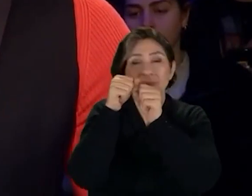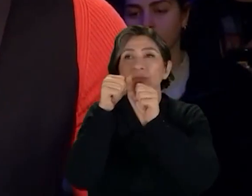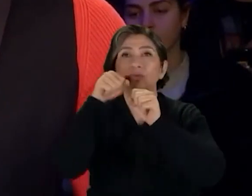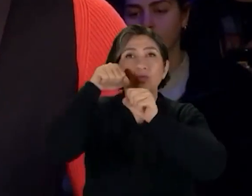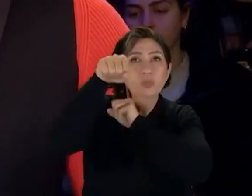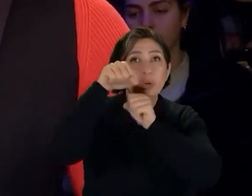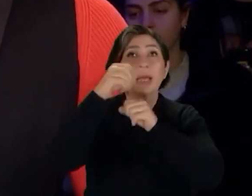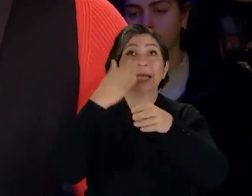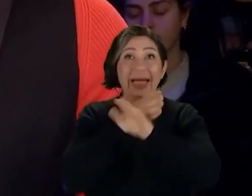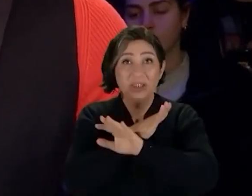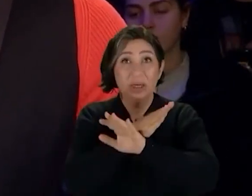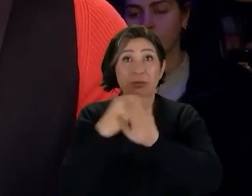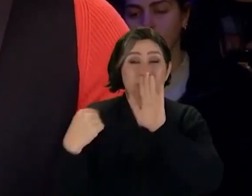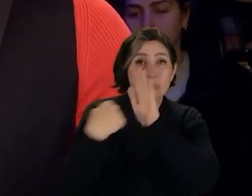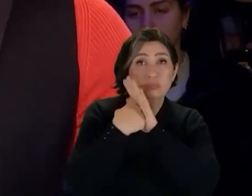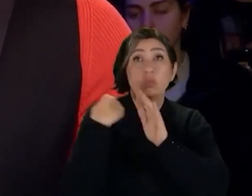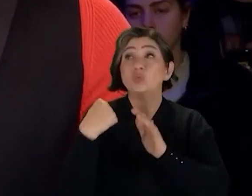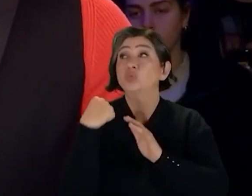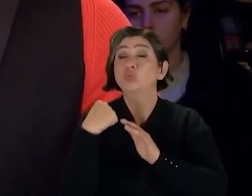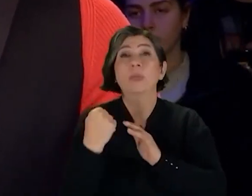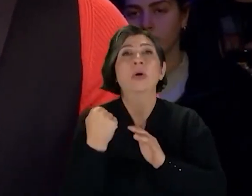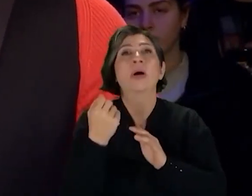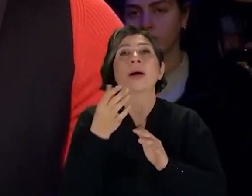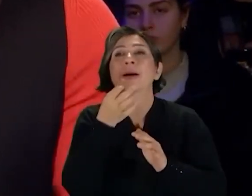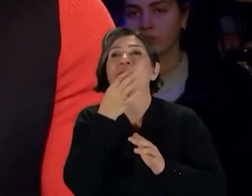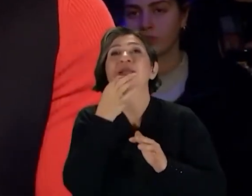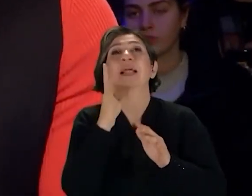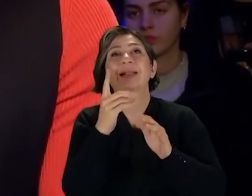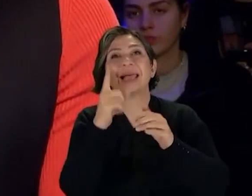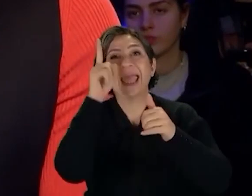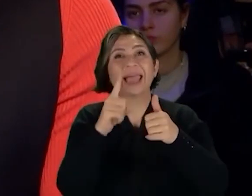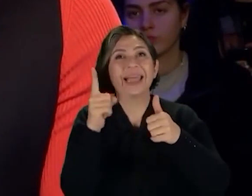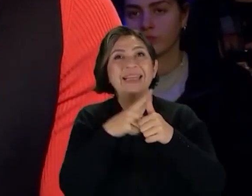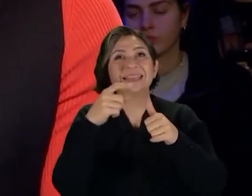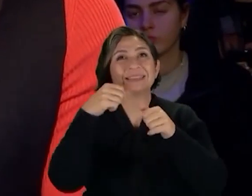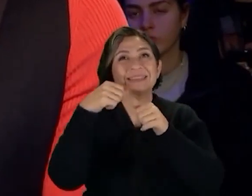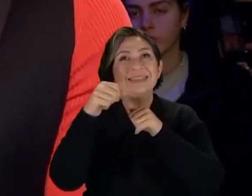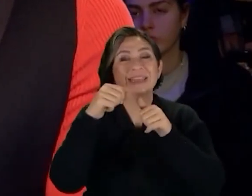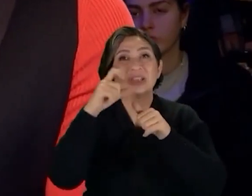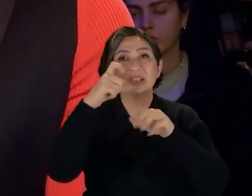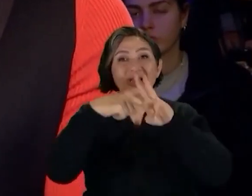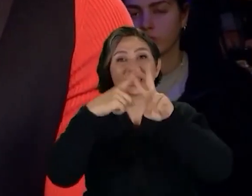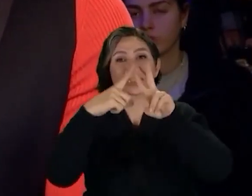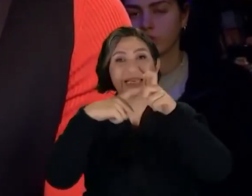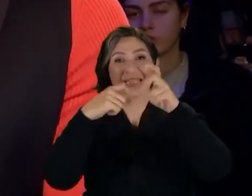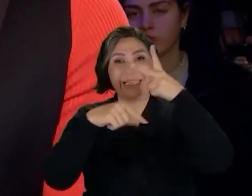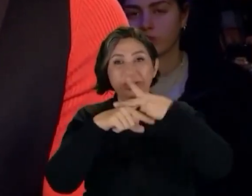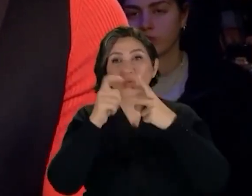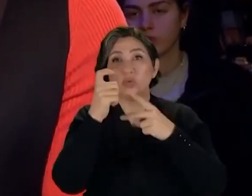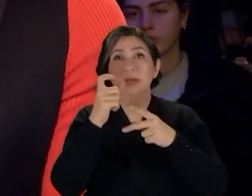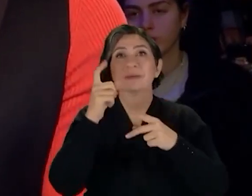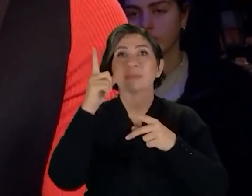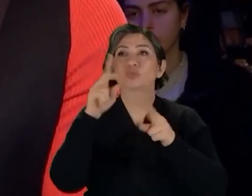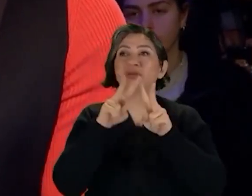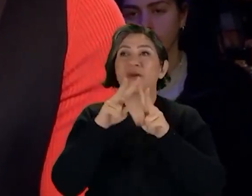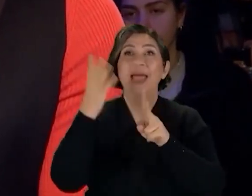Yumruklar tamamıyla gerçek ve tamamıyla kuvvetli bir önceki maçta Cengiz Ulucan dediğimiz bir boksörü